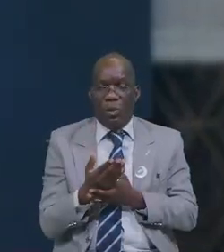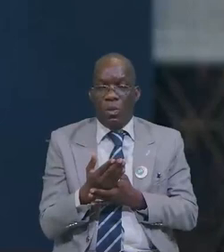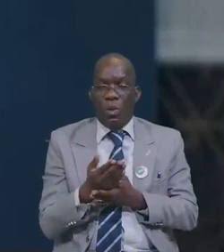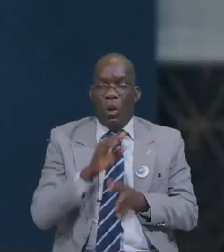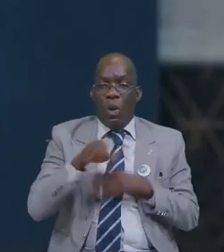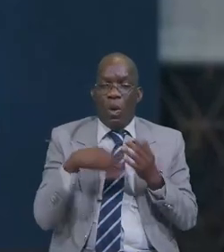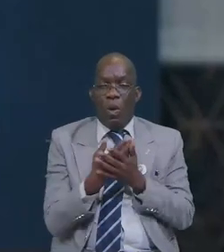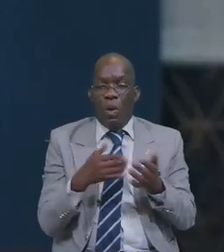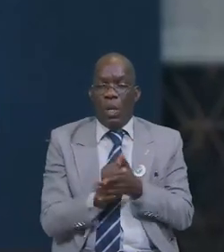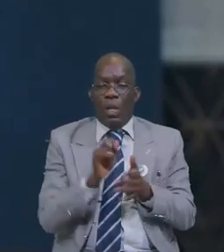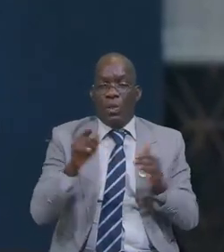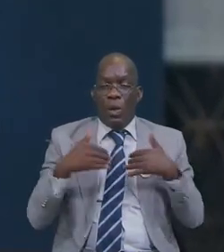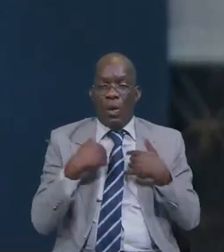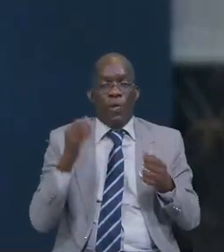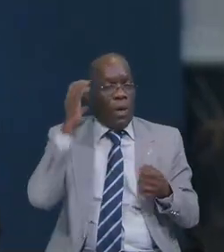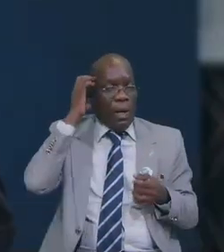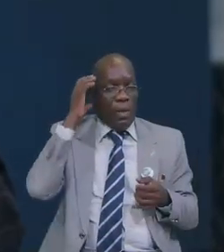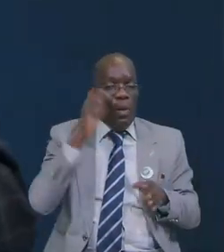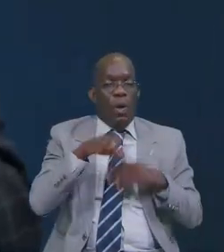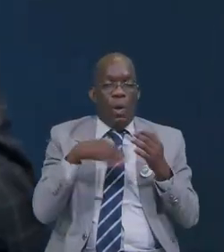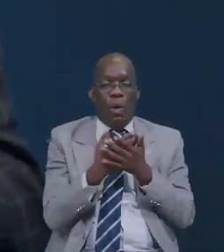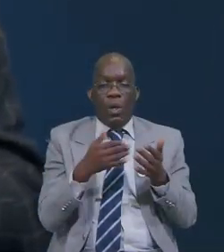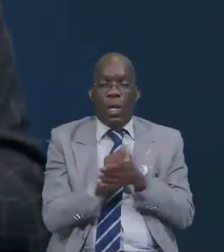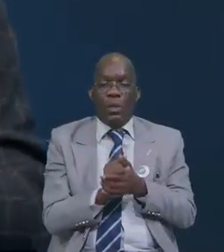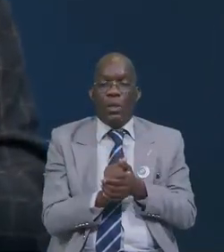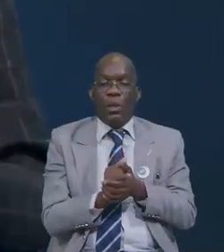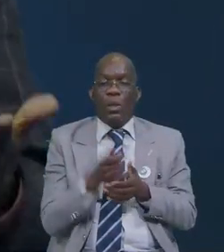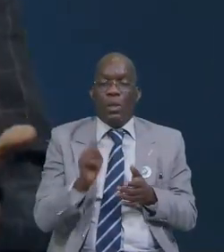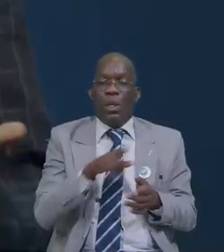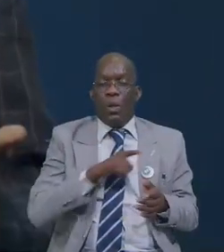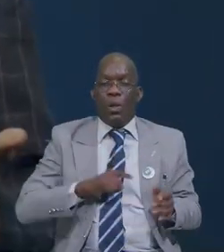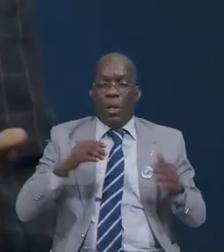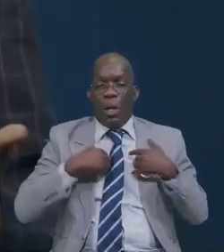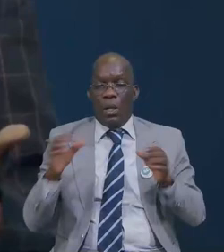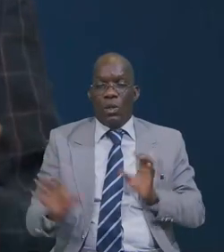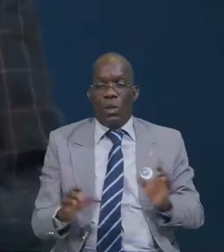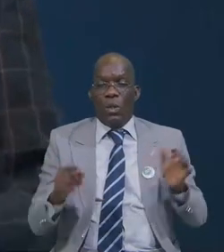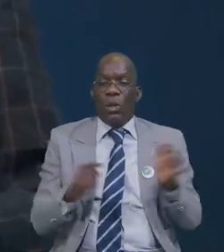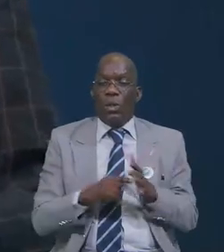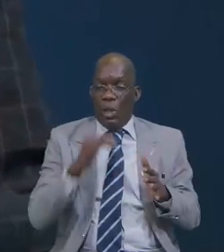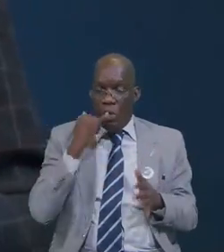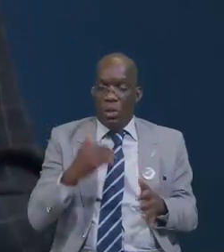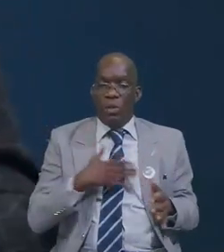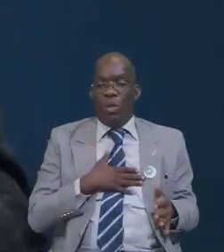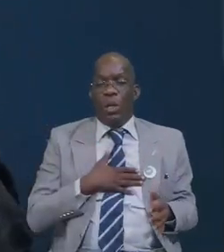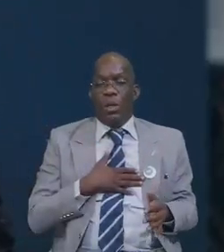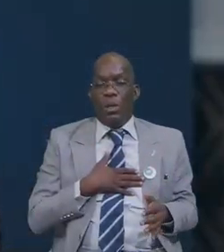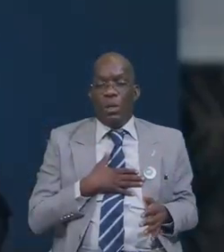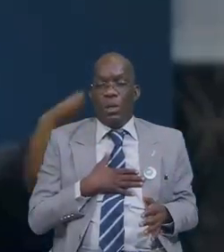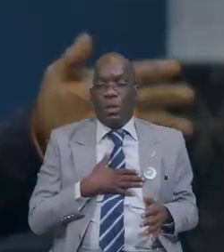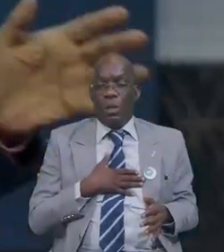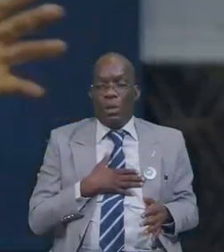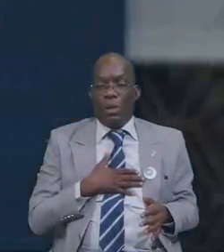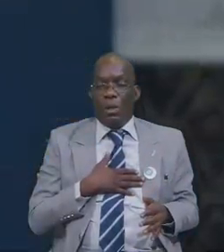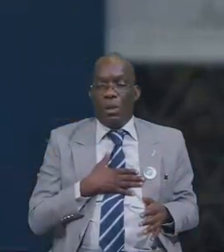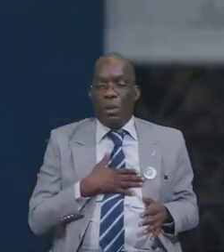à tout ce que tu as entendu, à toutes les provisions du Seigneur. Pour penser, les yeux fermés alors, c'est pour moi. Oh, mes yeux